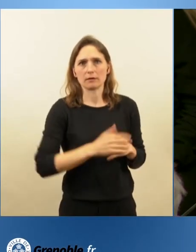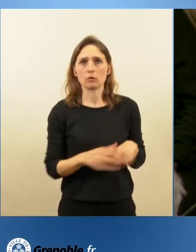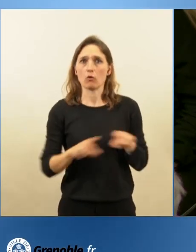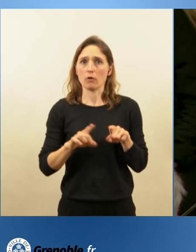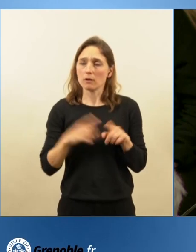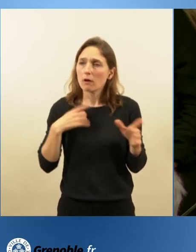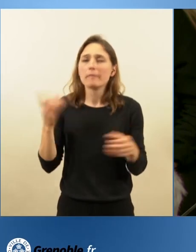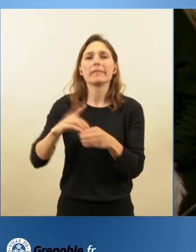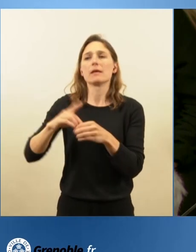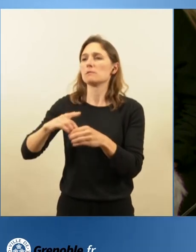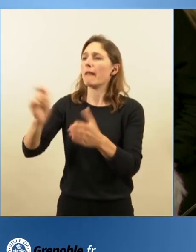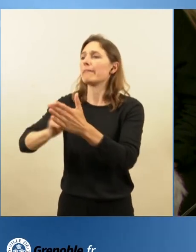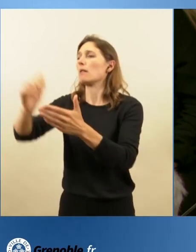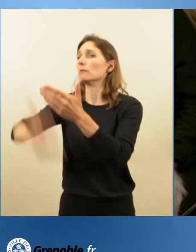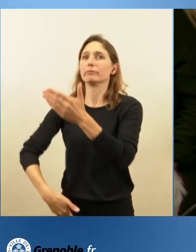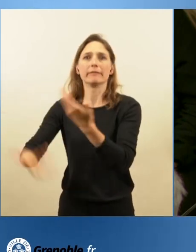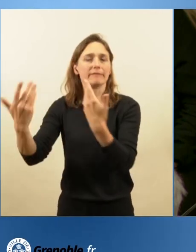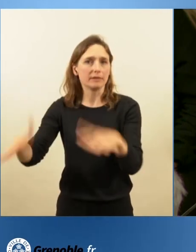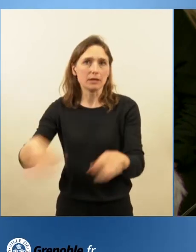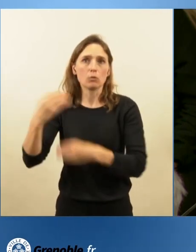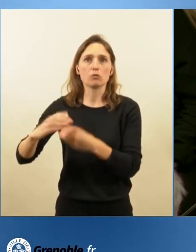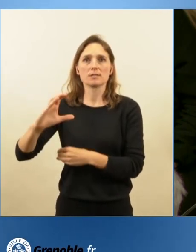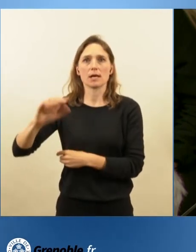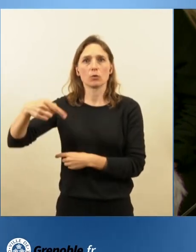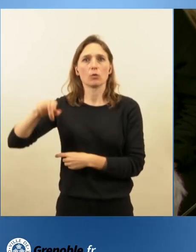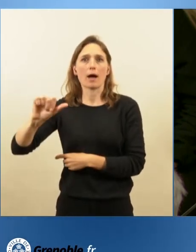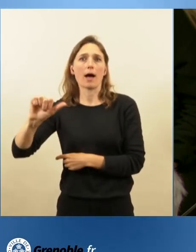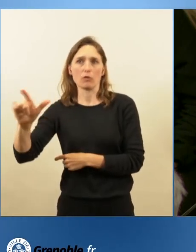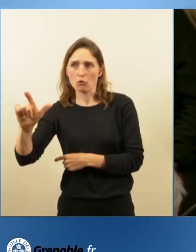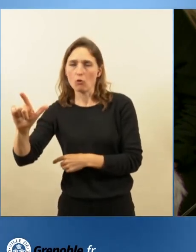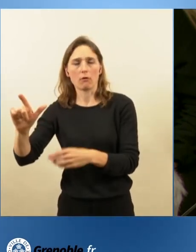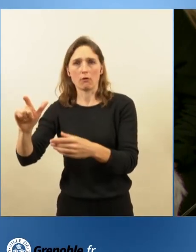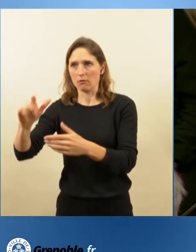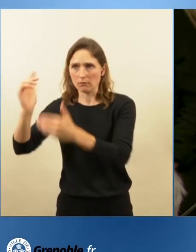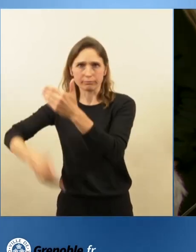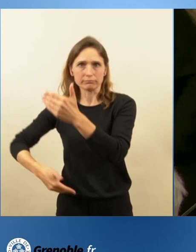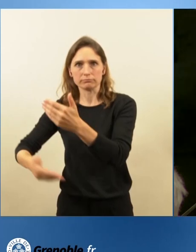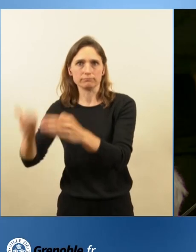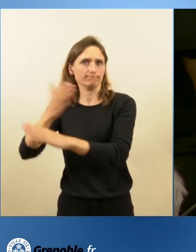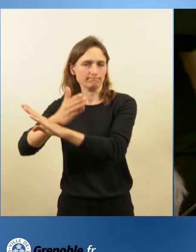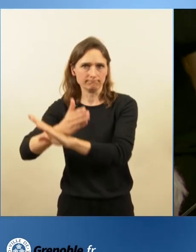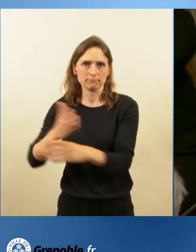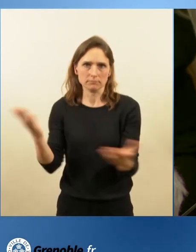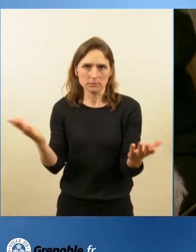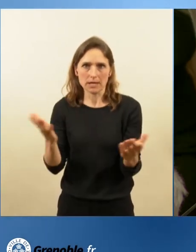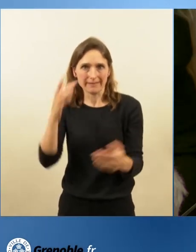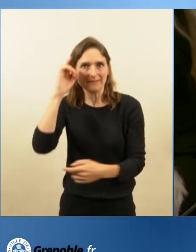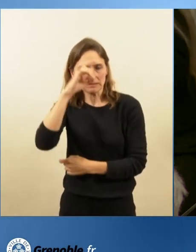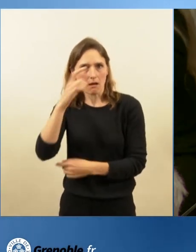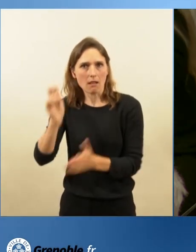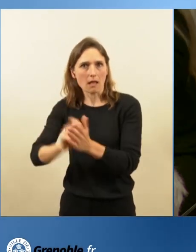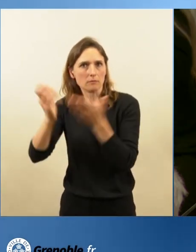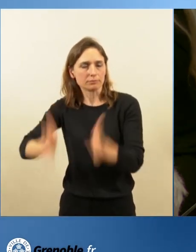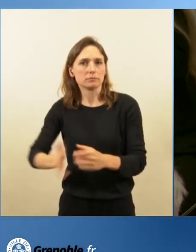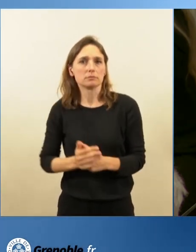de sortie du diesel ou des cqa2 ce qui n'empêche pas de fixer le cap comme le fait la métropole dans ses communications dans les concertations volontaires